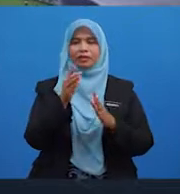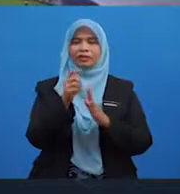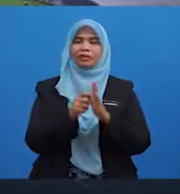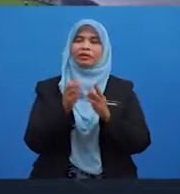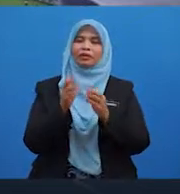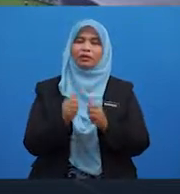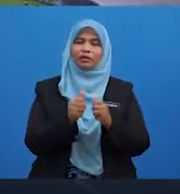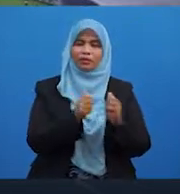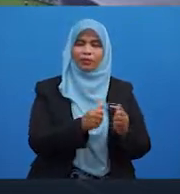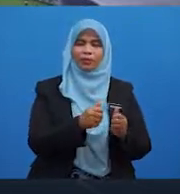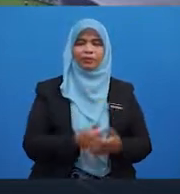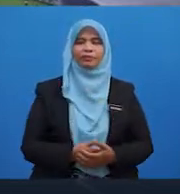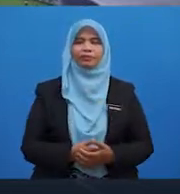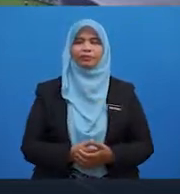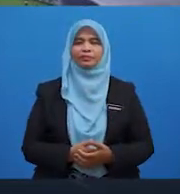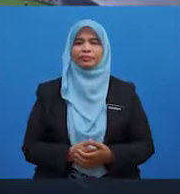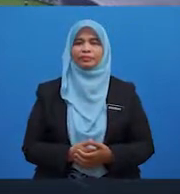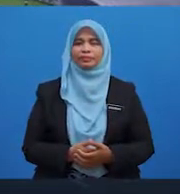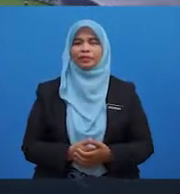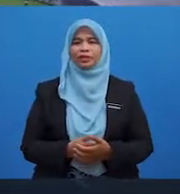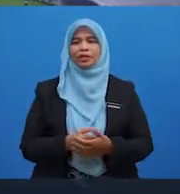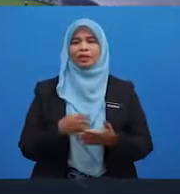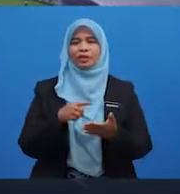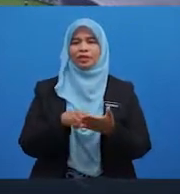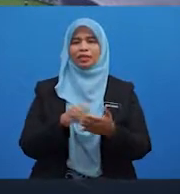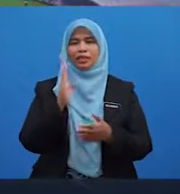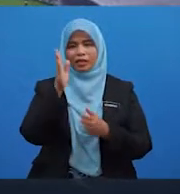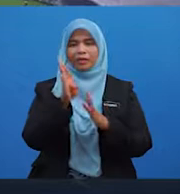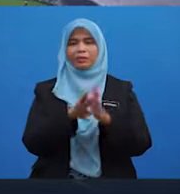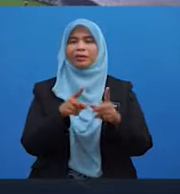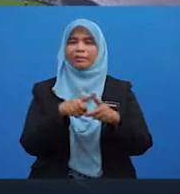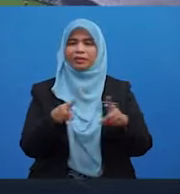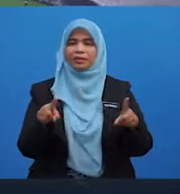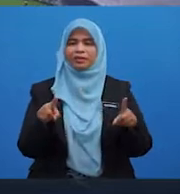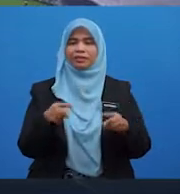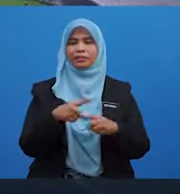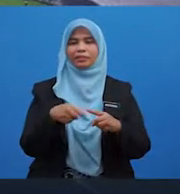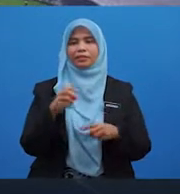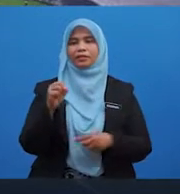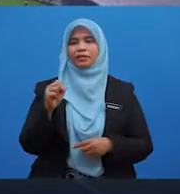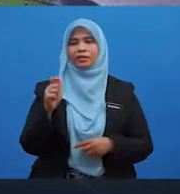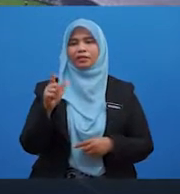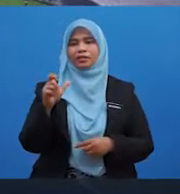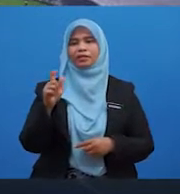ritma yang sesuai. Keadaan ini berbeza apabila atlet berada dalam keadaan tertekan.